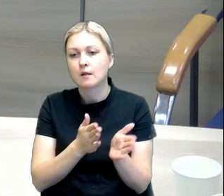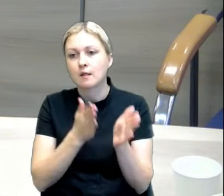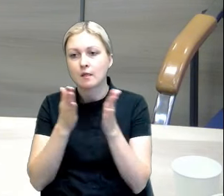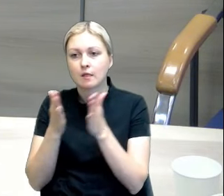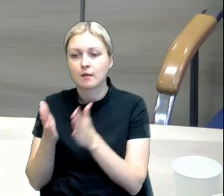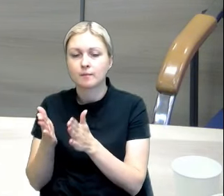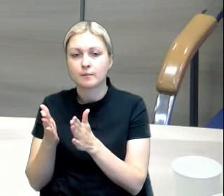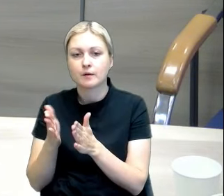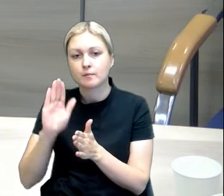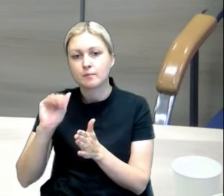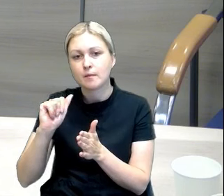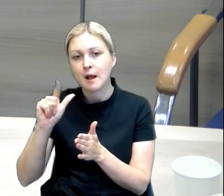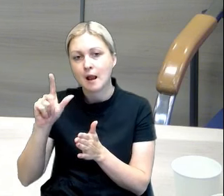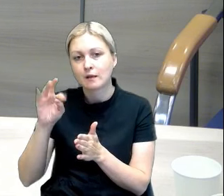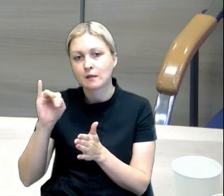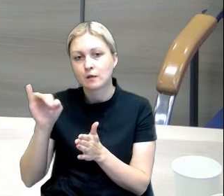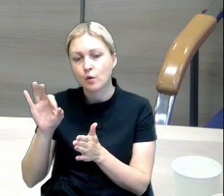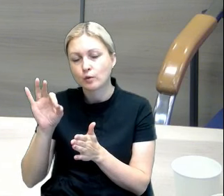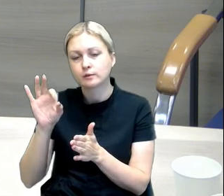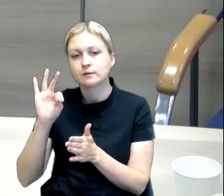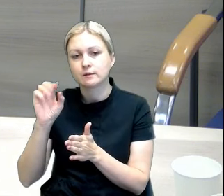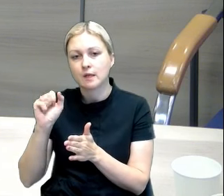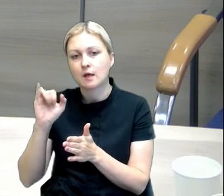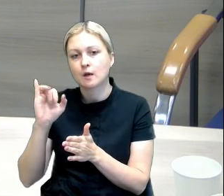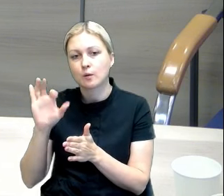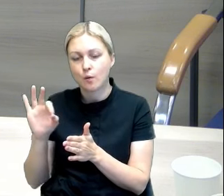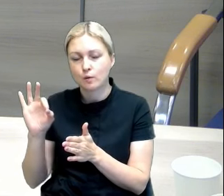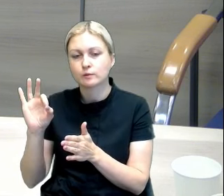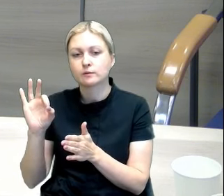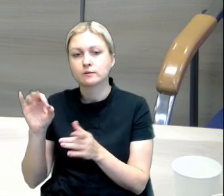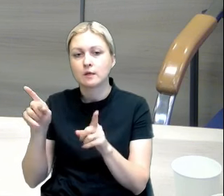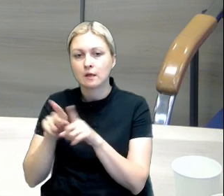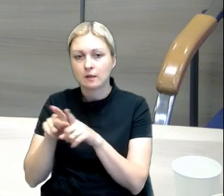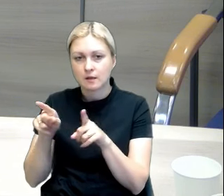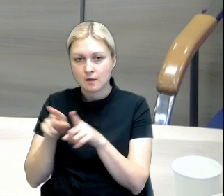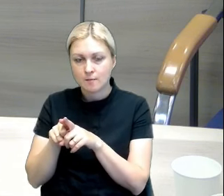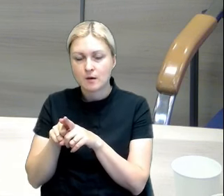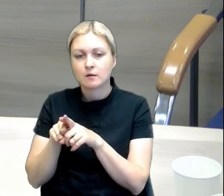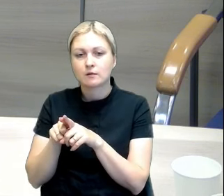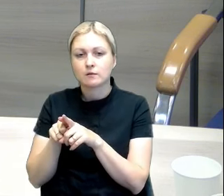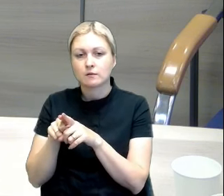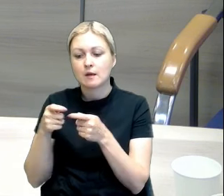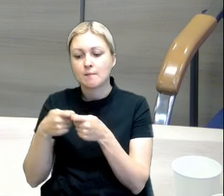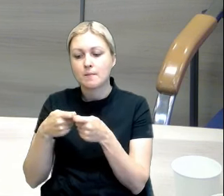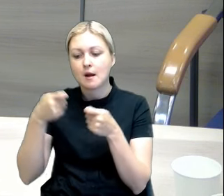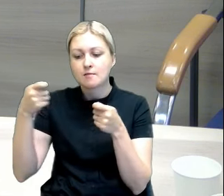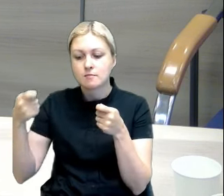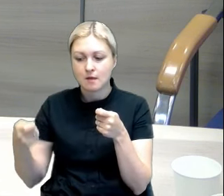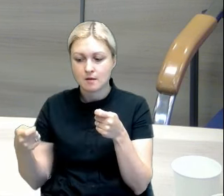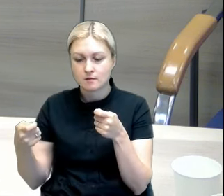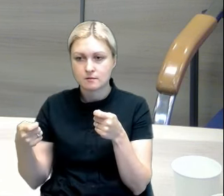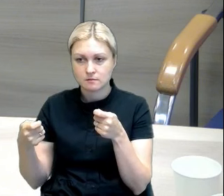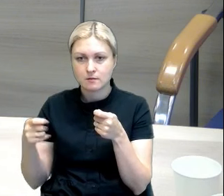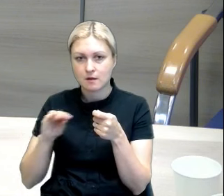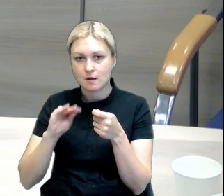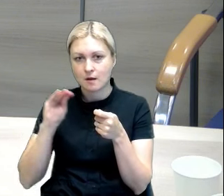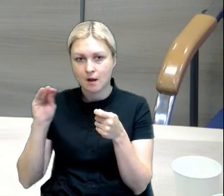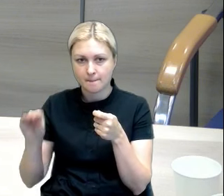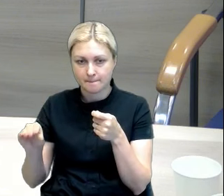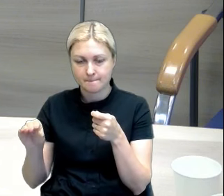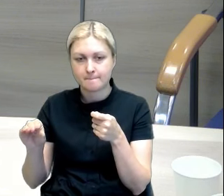taikos ir jungtį e kuri taip pat yra 9 b koridoriaus tęsinys sekanti jungtis